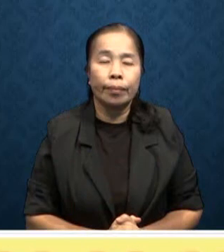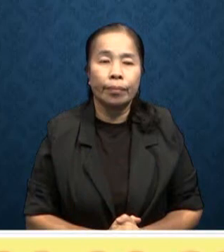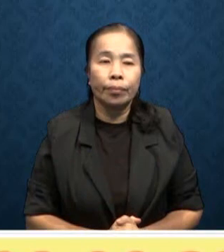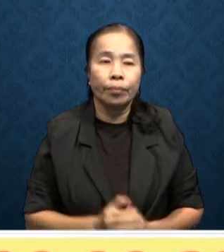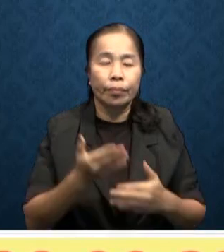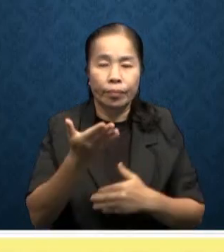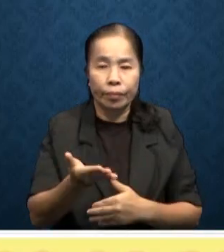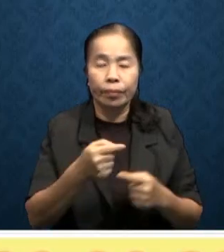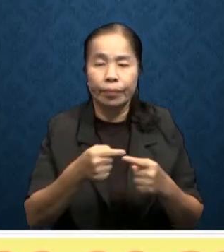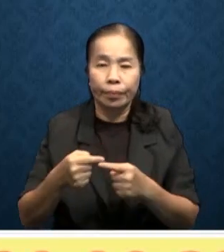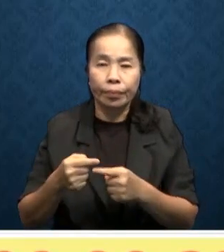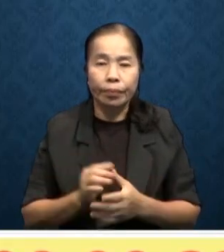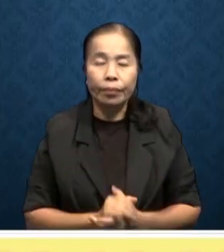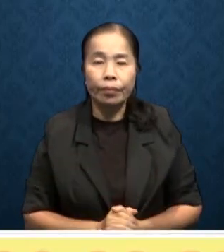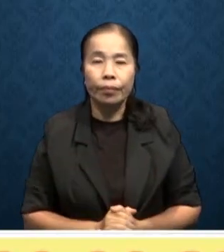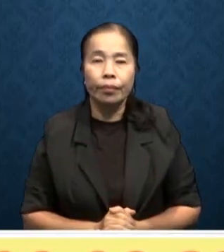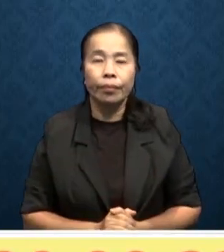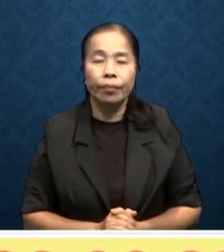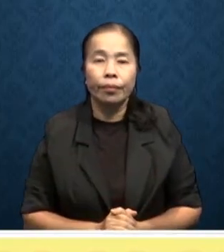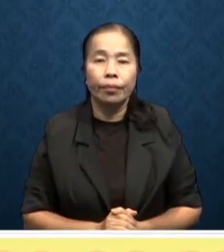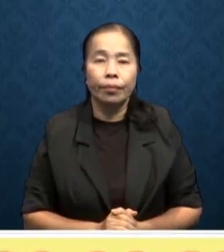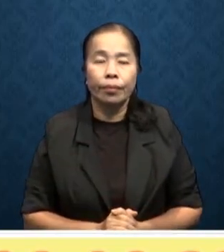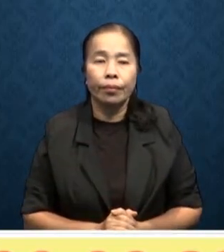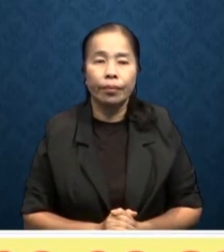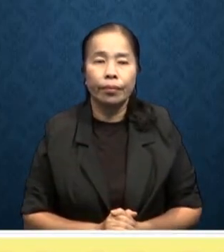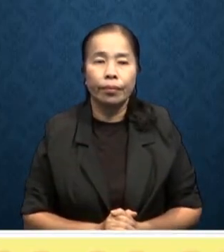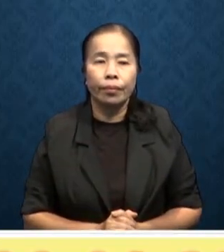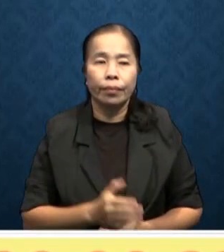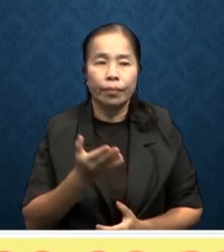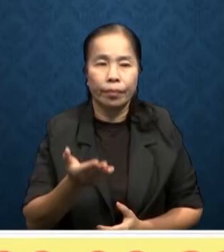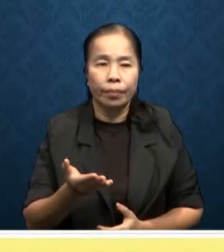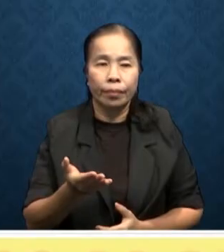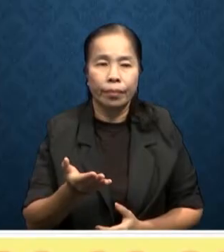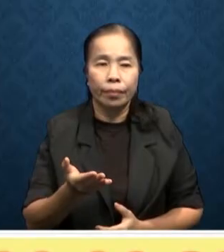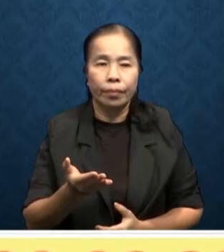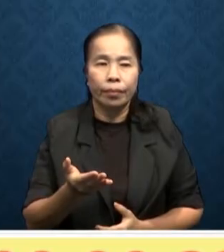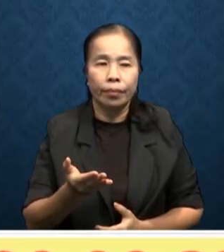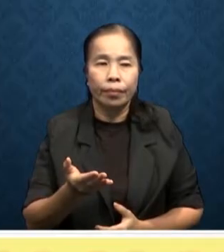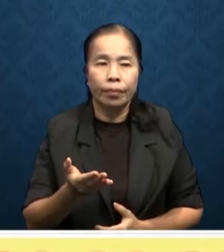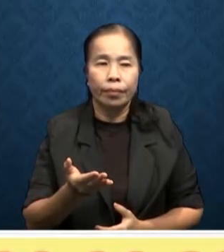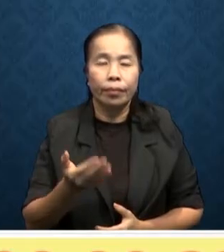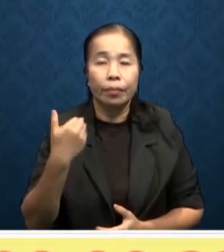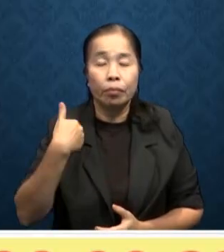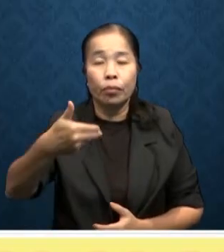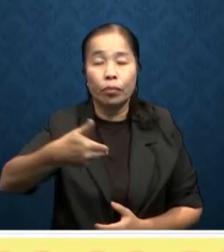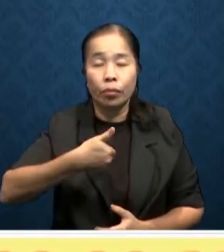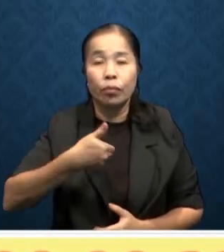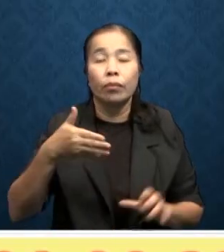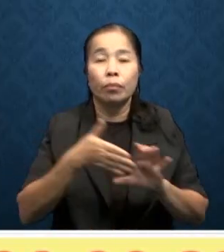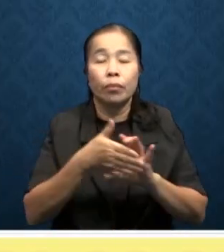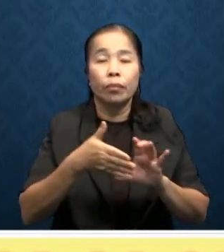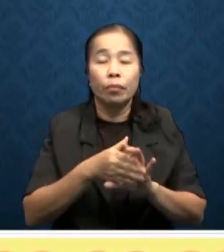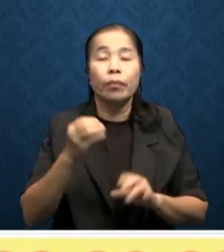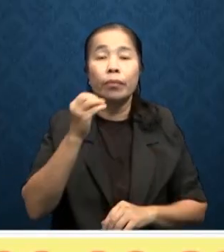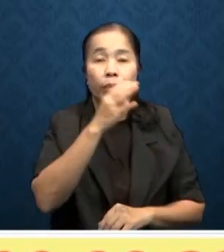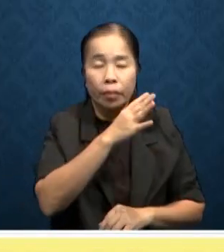ขเชิญท่านรงกฐวรากี้ครัหน่งจท่านรงกฐวรากี้ ได้มตั้สือของรยาฉาย Powerpointเพื่ประกอบกปิปลาย